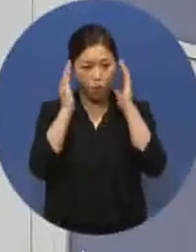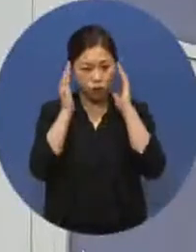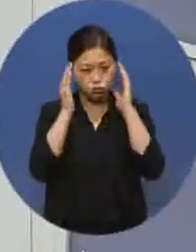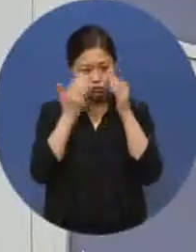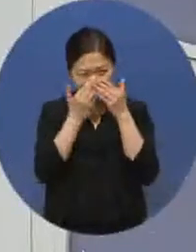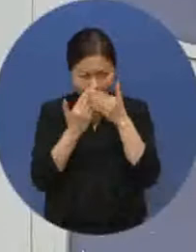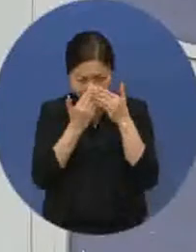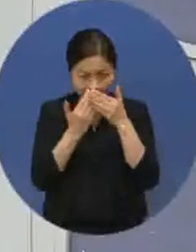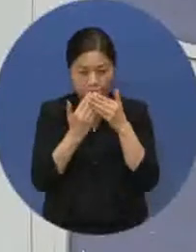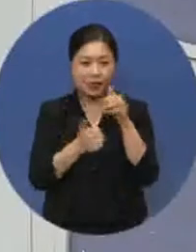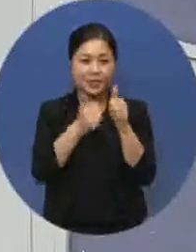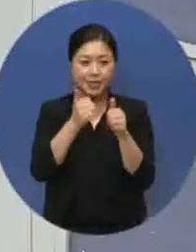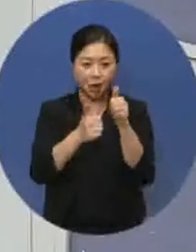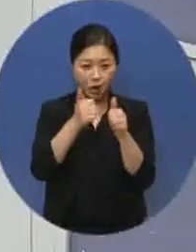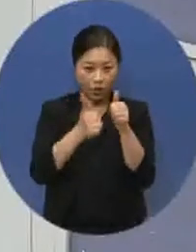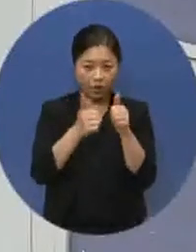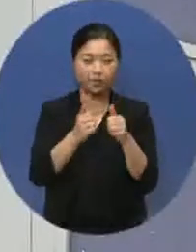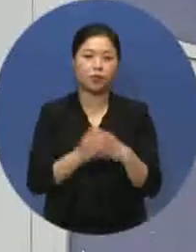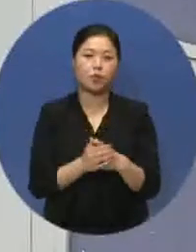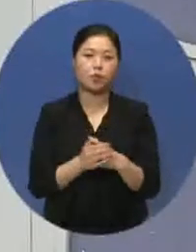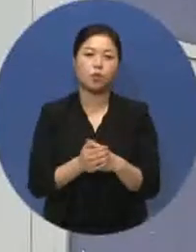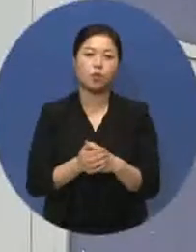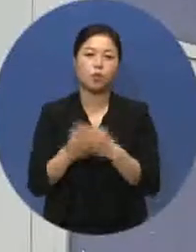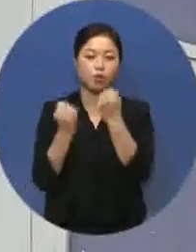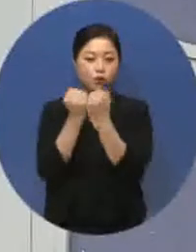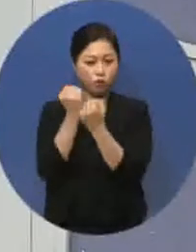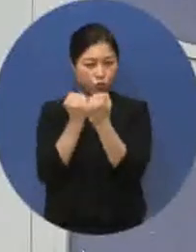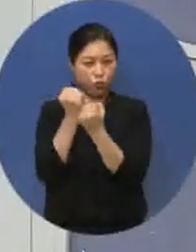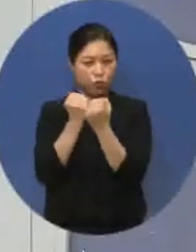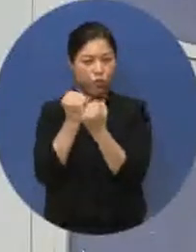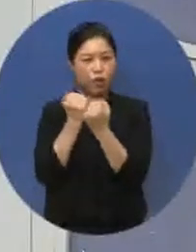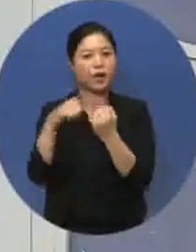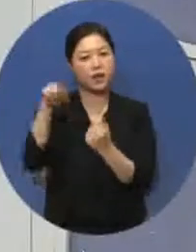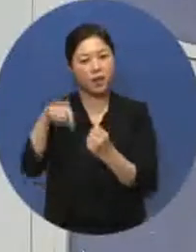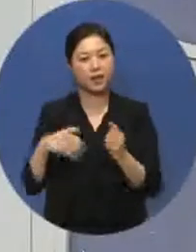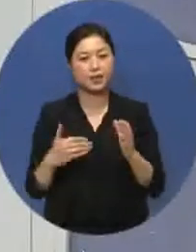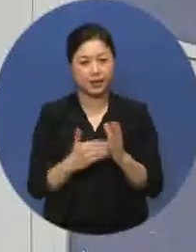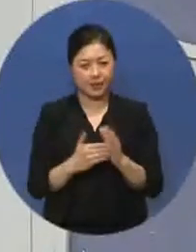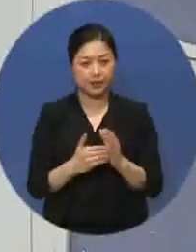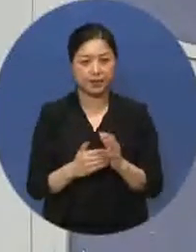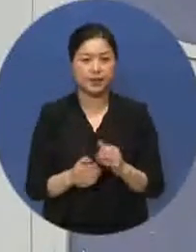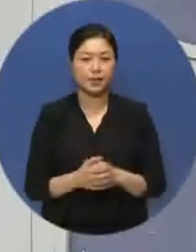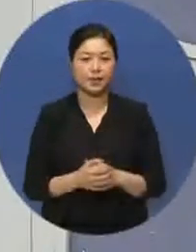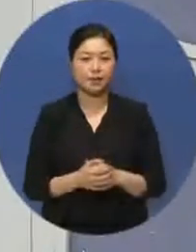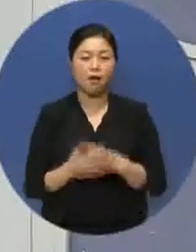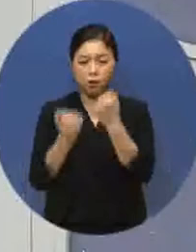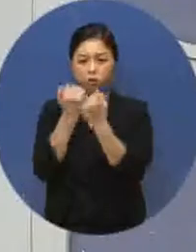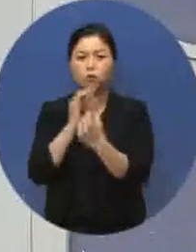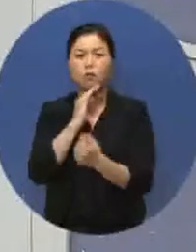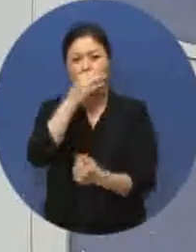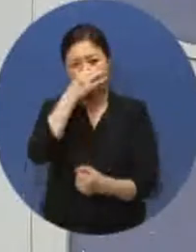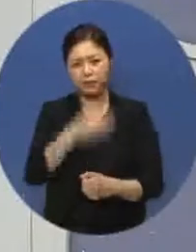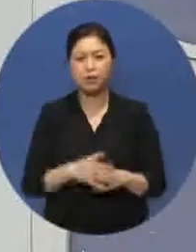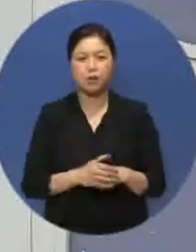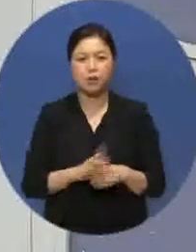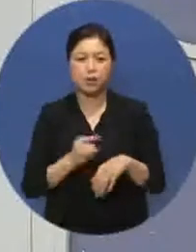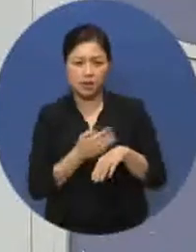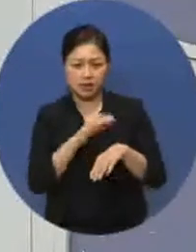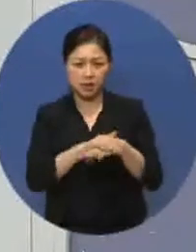해가지고 시험부 치고 뭐 그 연수도 실제로 그 연수가 되게 힘들었습니다. 현장